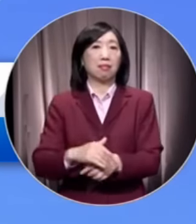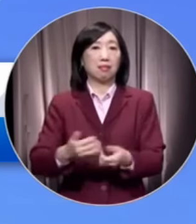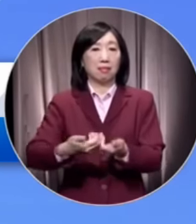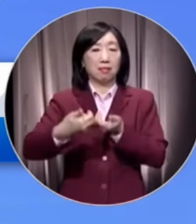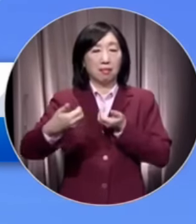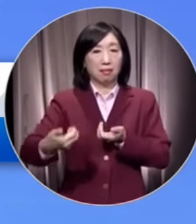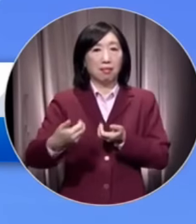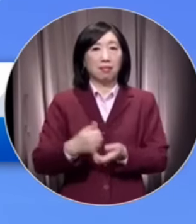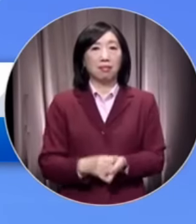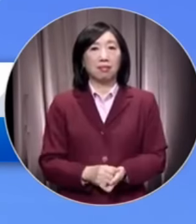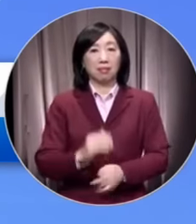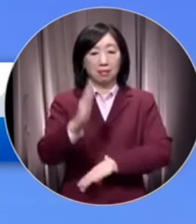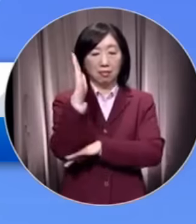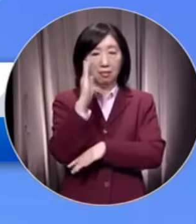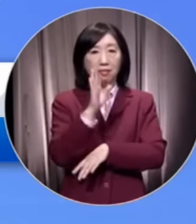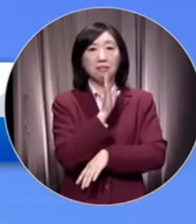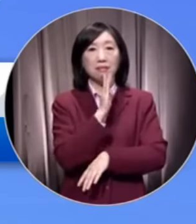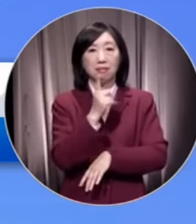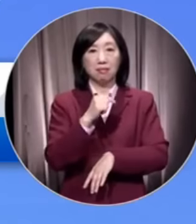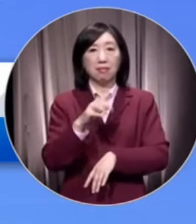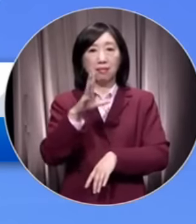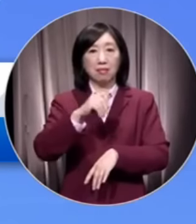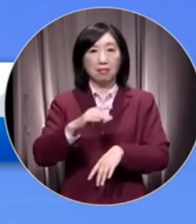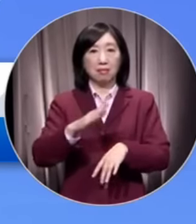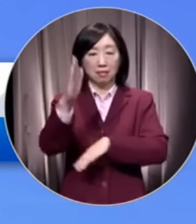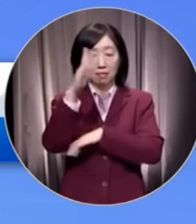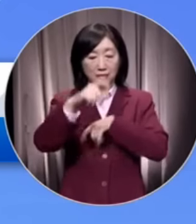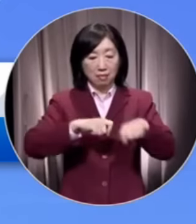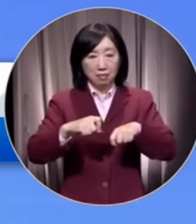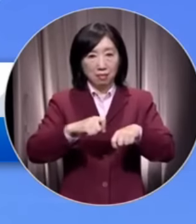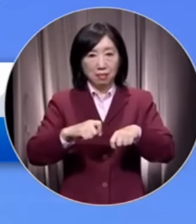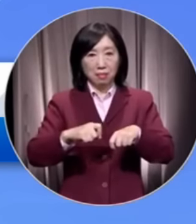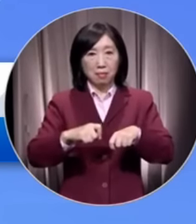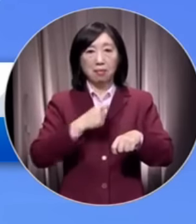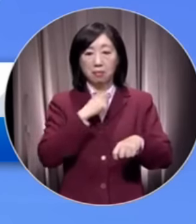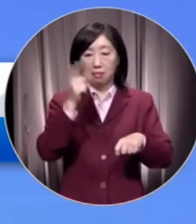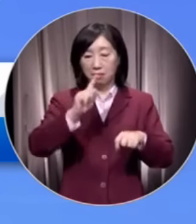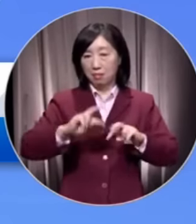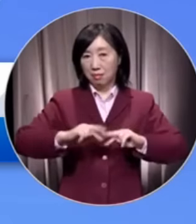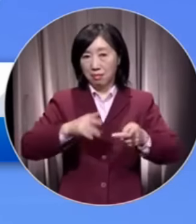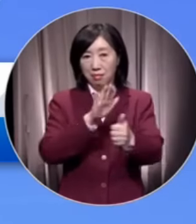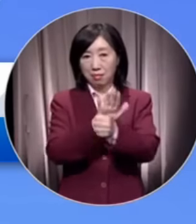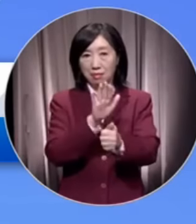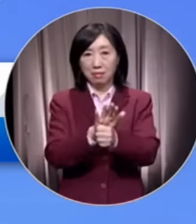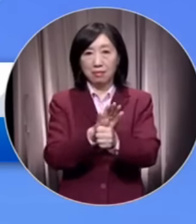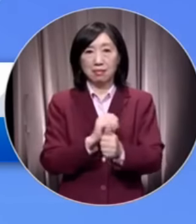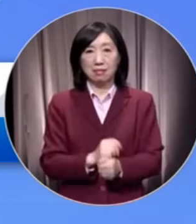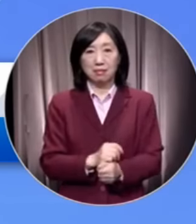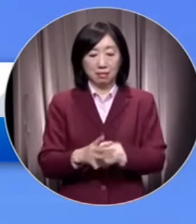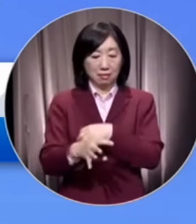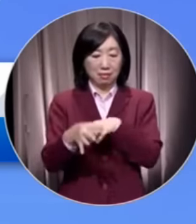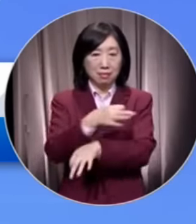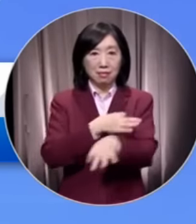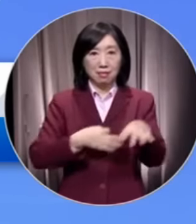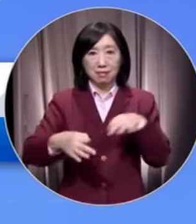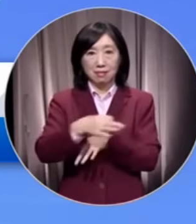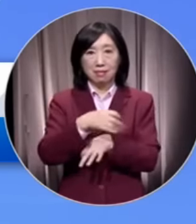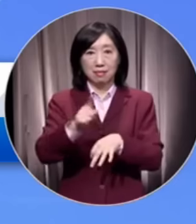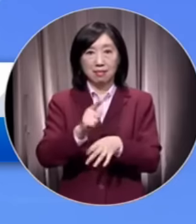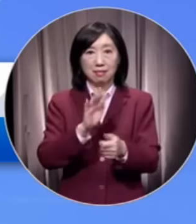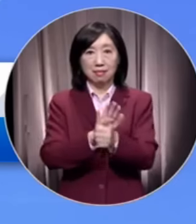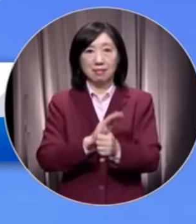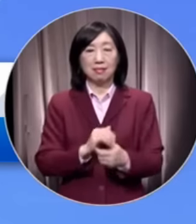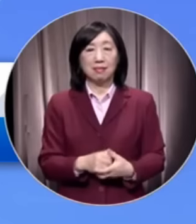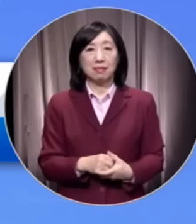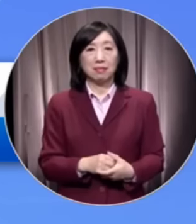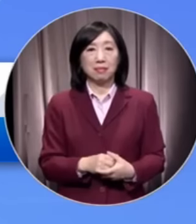么？就是在政策上面扩大内需，政策上面如何改善我们的经济的体制。更重